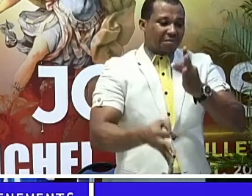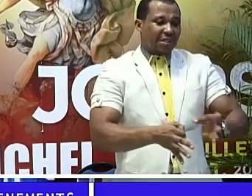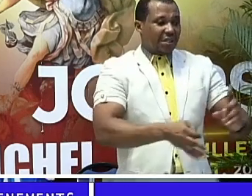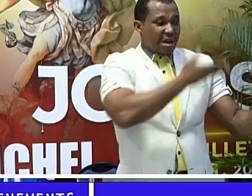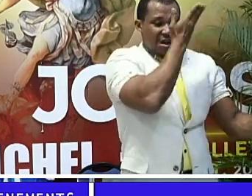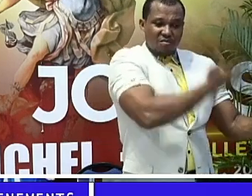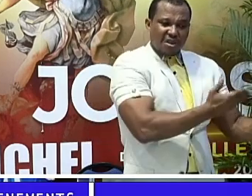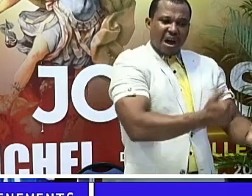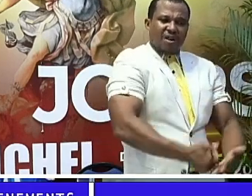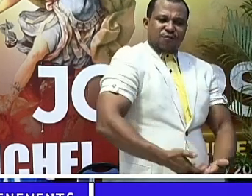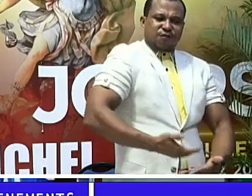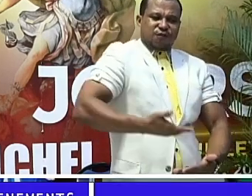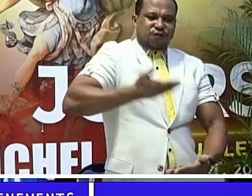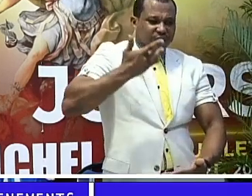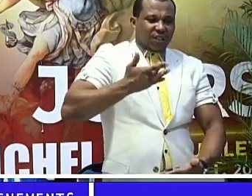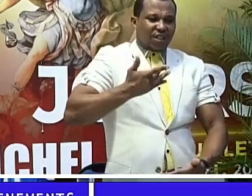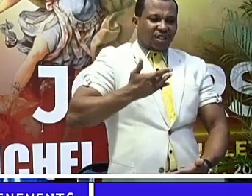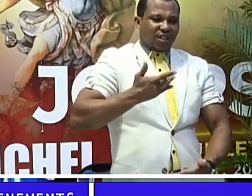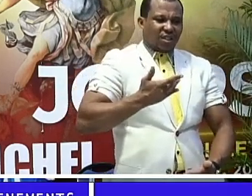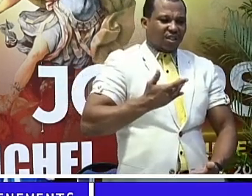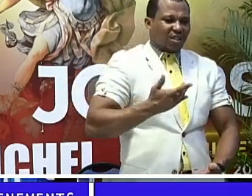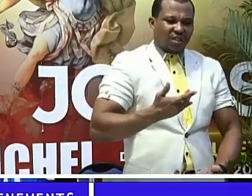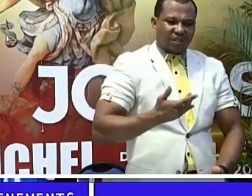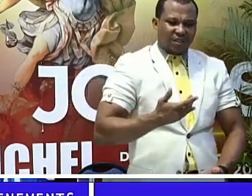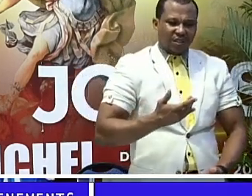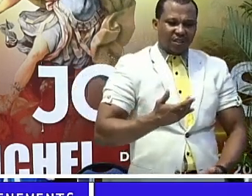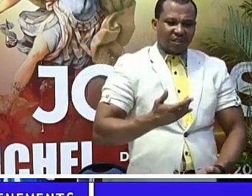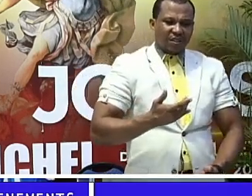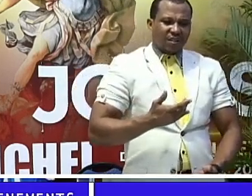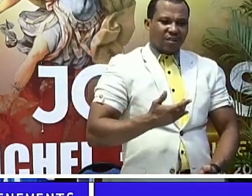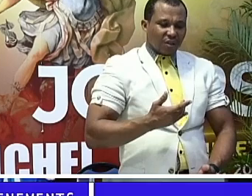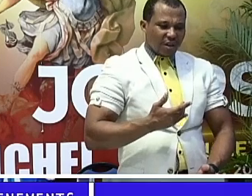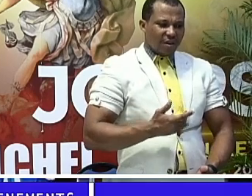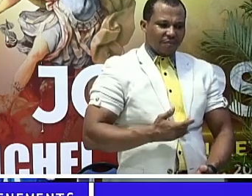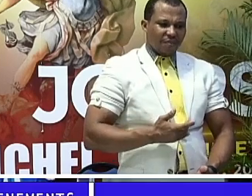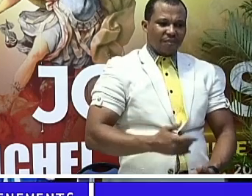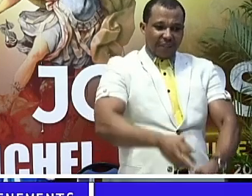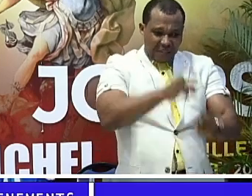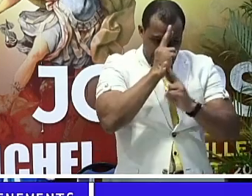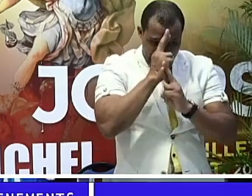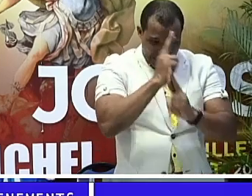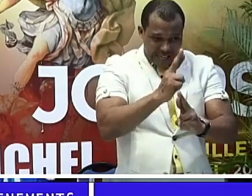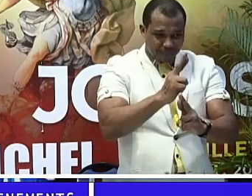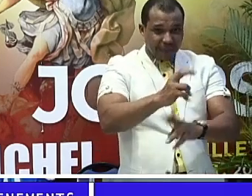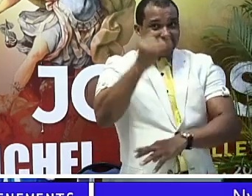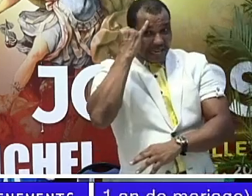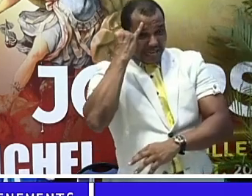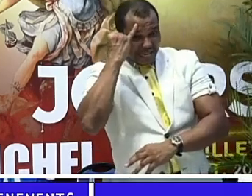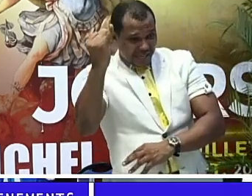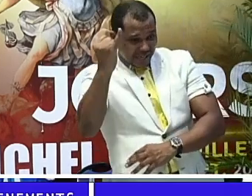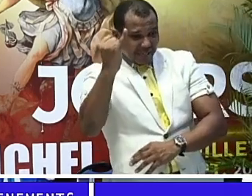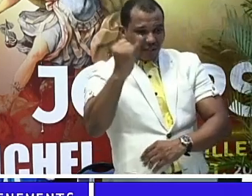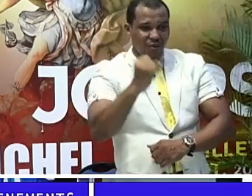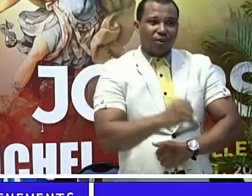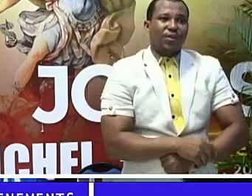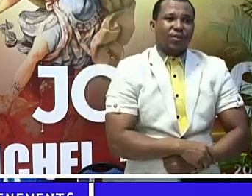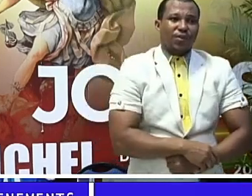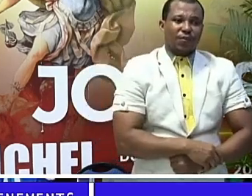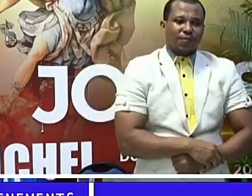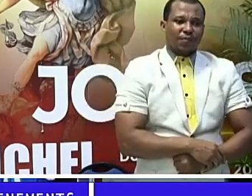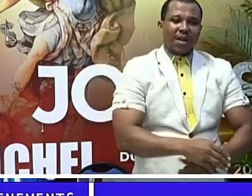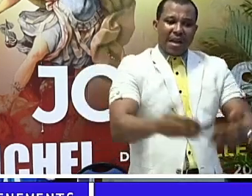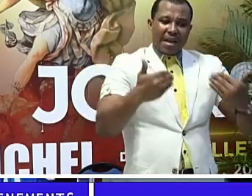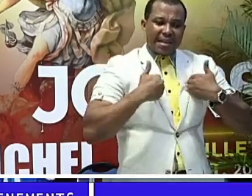passé, même préféré mourir sans manger. Tant que ton monde fait conduire tête dans des bêtises. Des